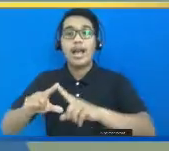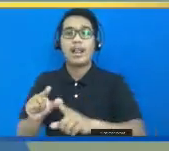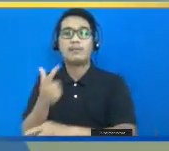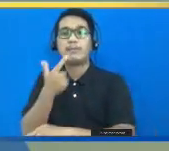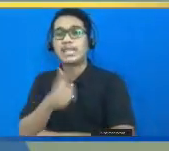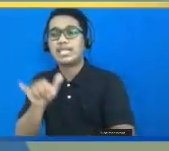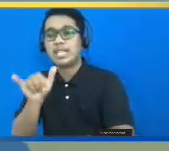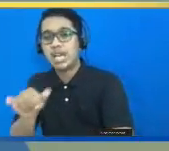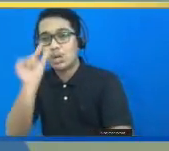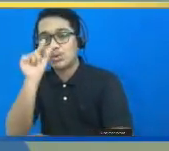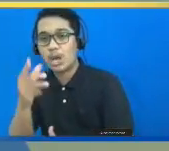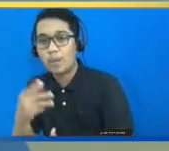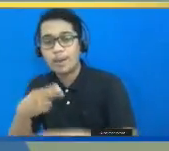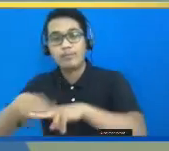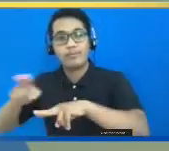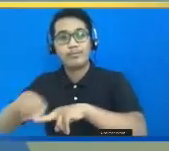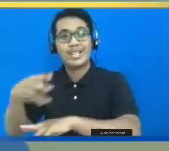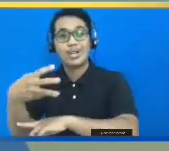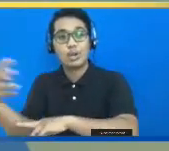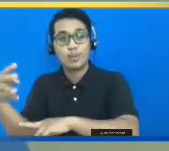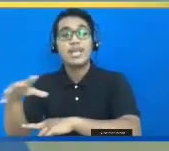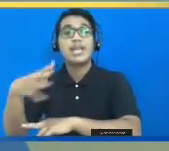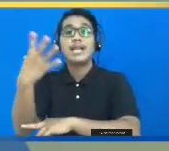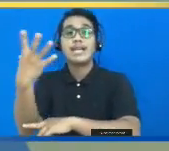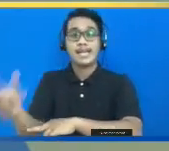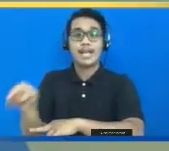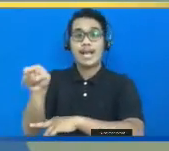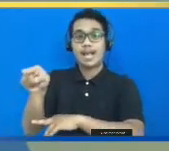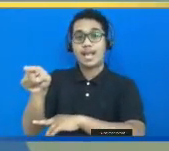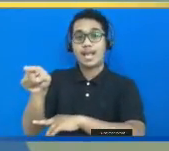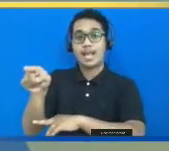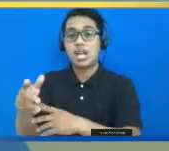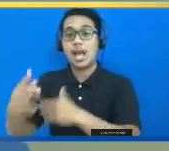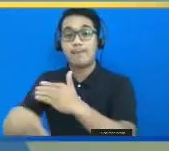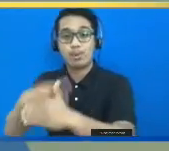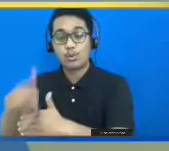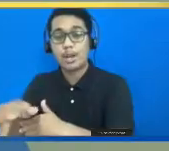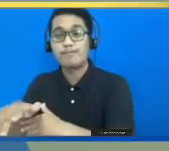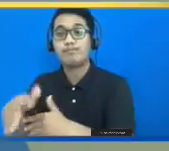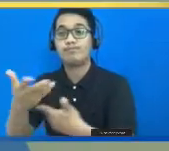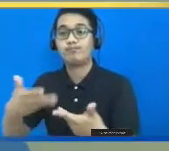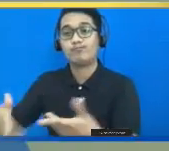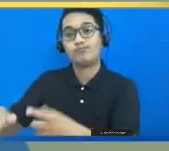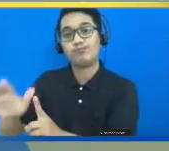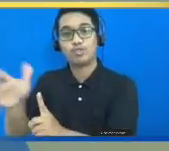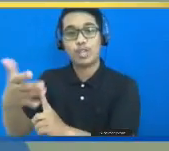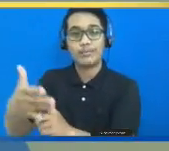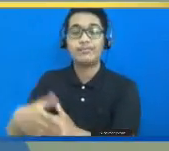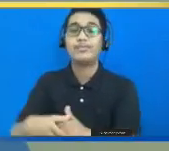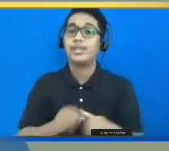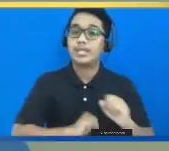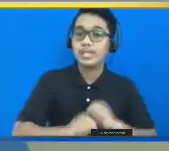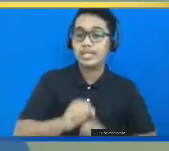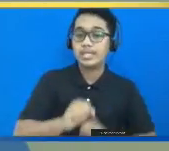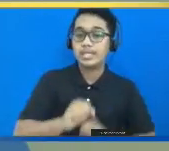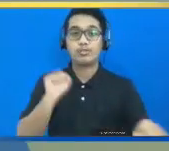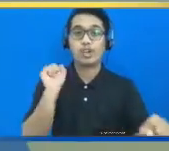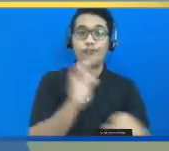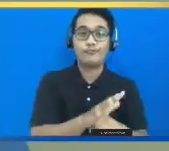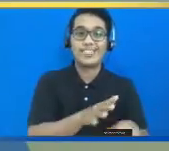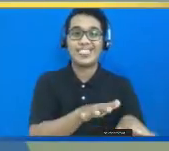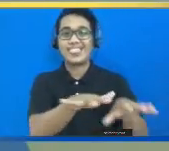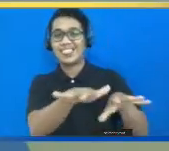mendukung pemulihan ekonomi di desa ada Perlukah program perlindungan sosial di desa kegiatan penanganan konflik